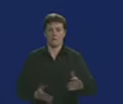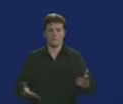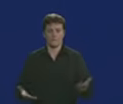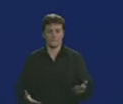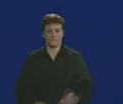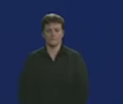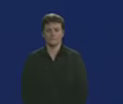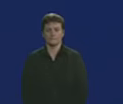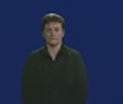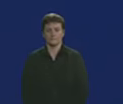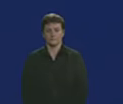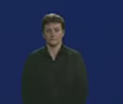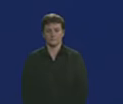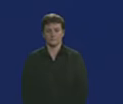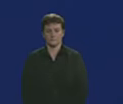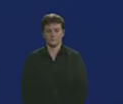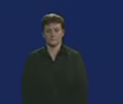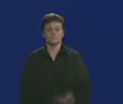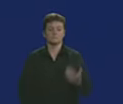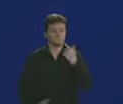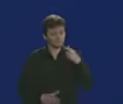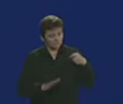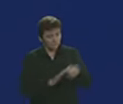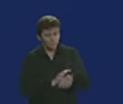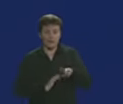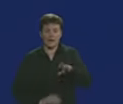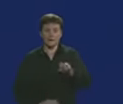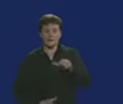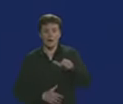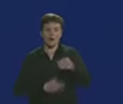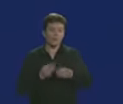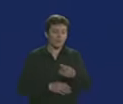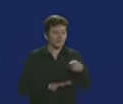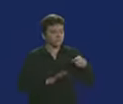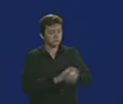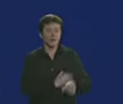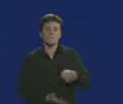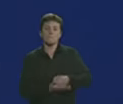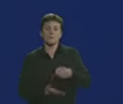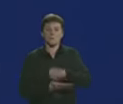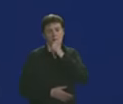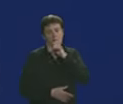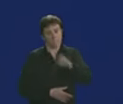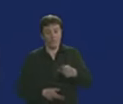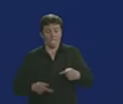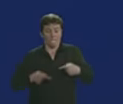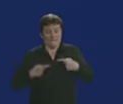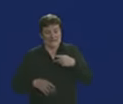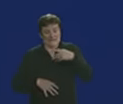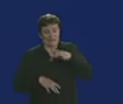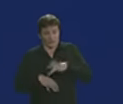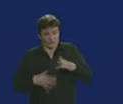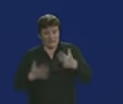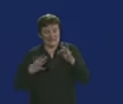une autre chose. Pour bénéficier du RSA et du minimum vieillesse, il faudra avoir 10 ans d'ancienneté sur le territoire national et